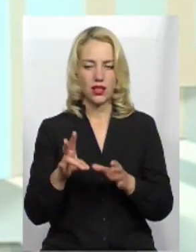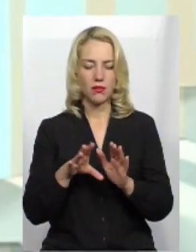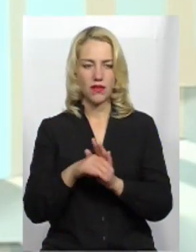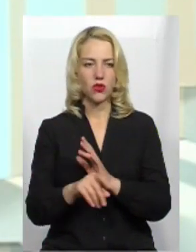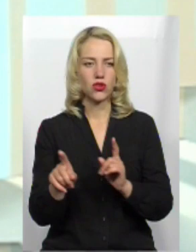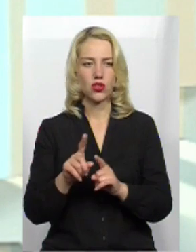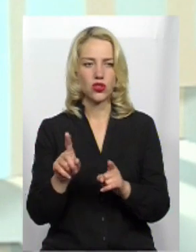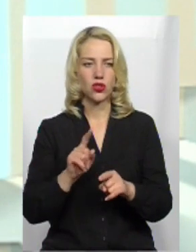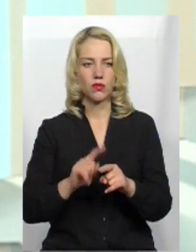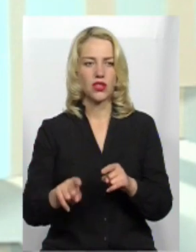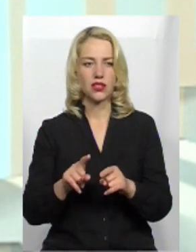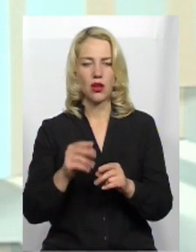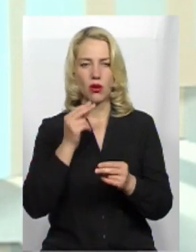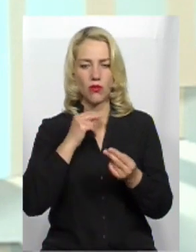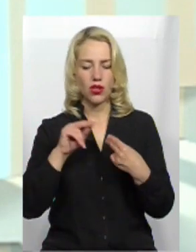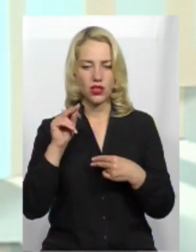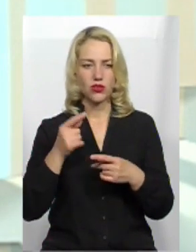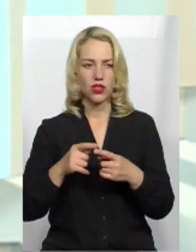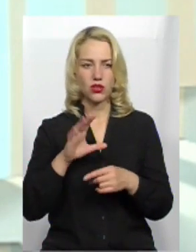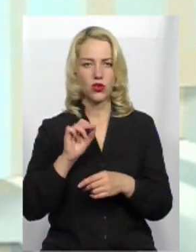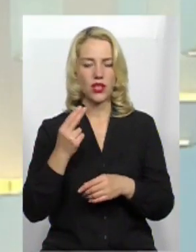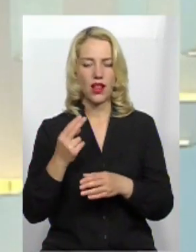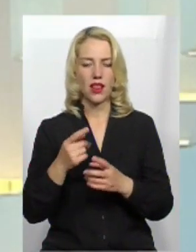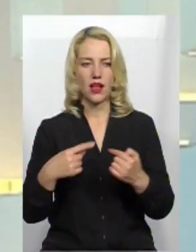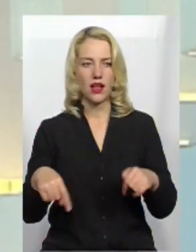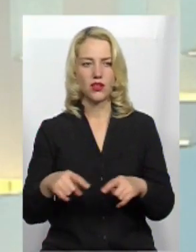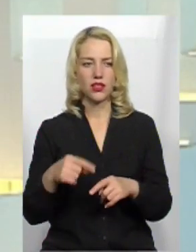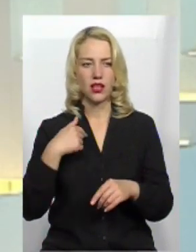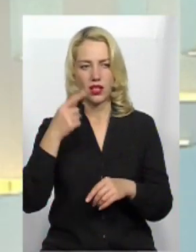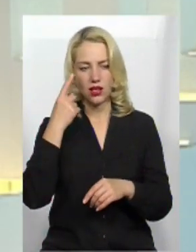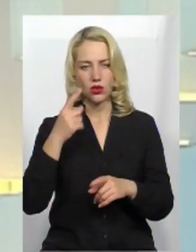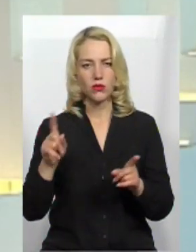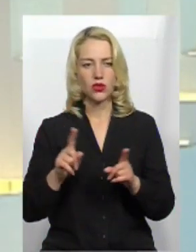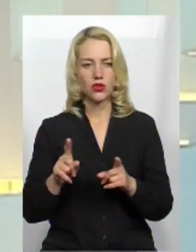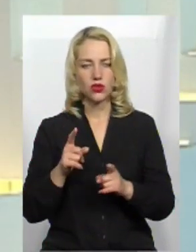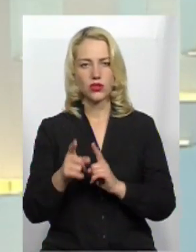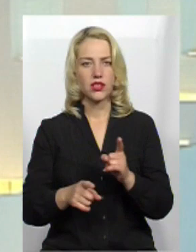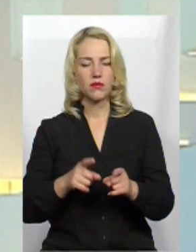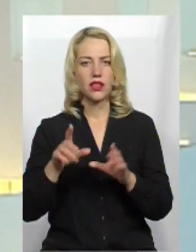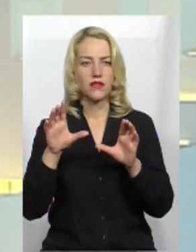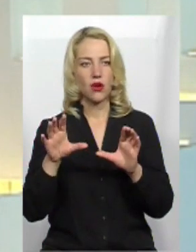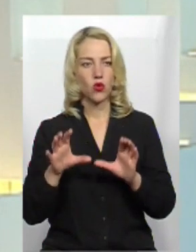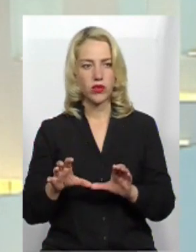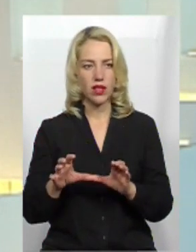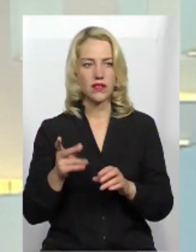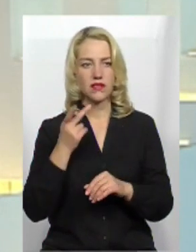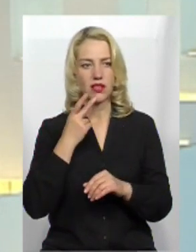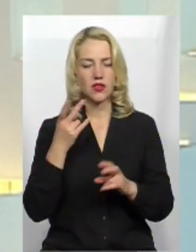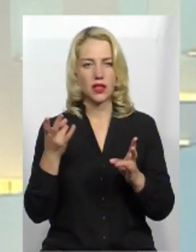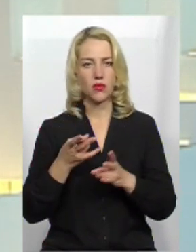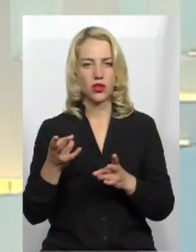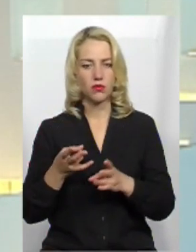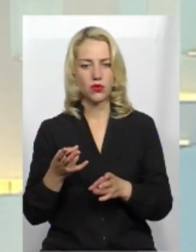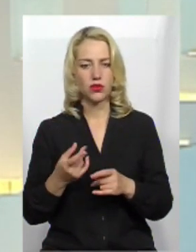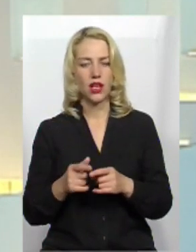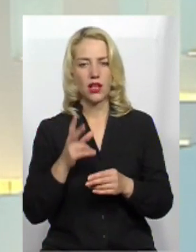вносити, щоб інтенсивніше поліпшувалася ця от соціальна галузь? Я думаю, що зміни в законодавстві завжди